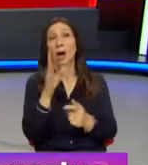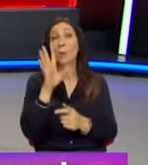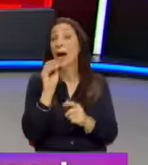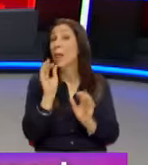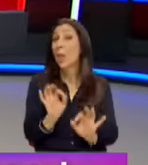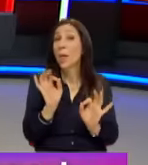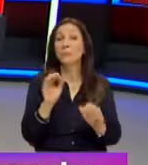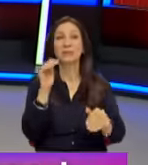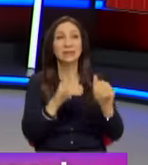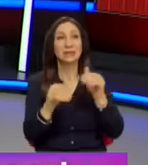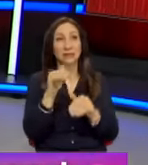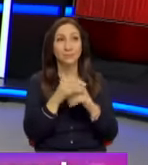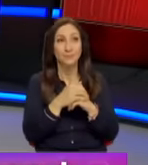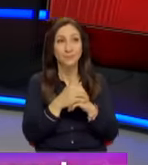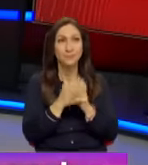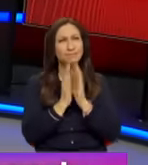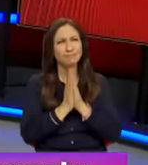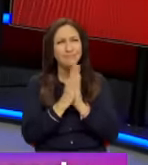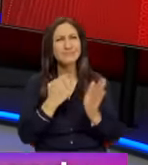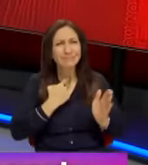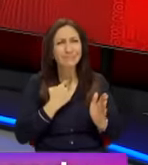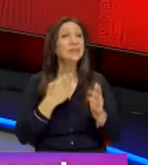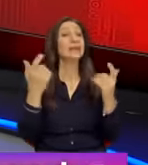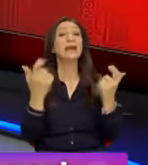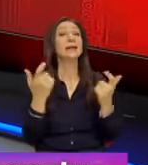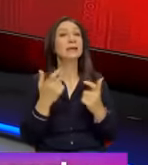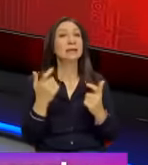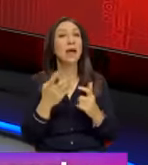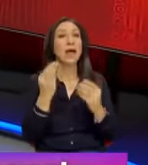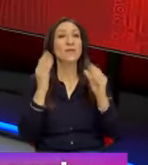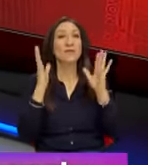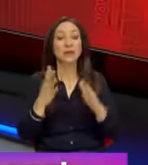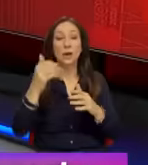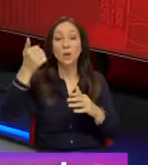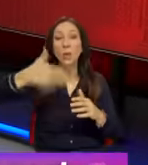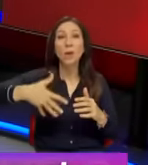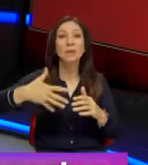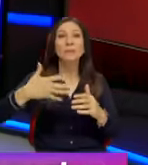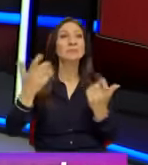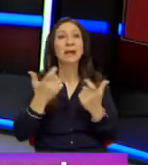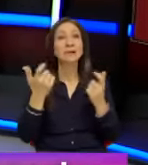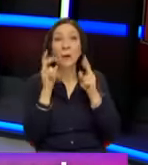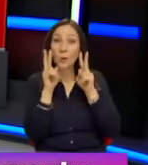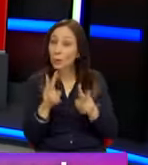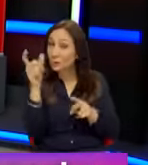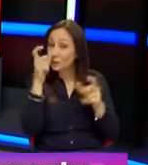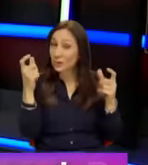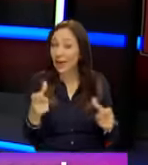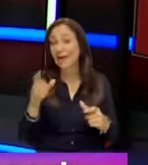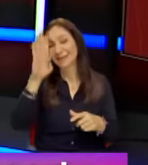en önemli seçim, özür dilerim, neredeydi? Mesela en çok kabine üyelerini nerede gördü